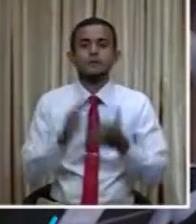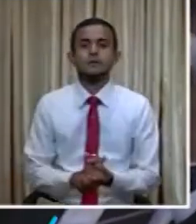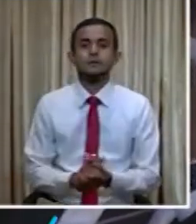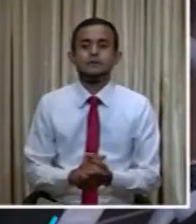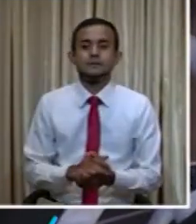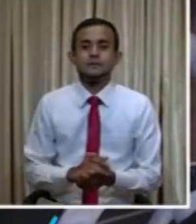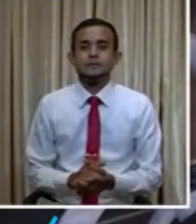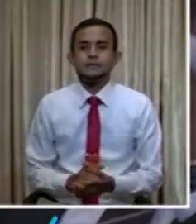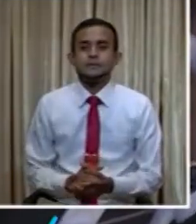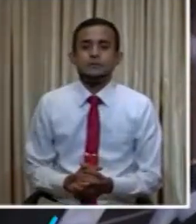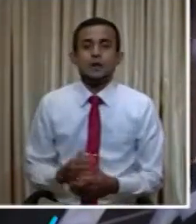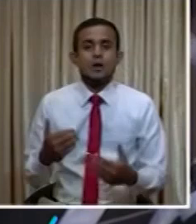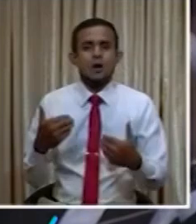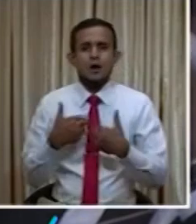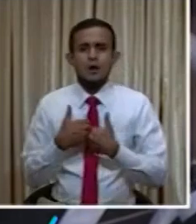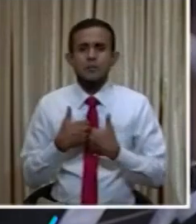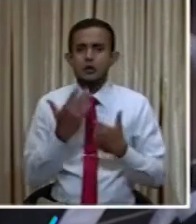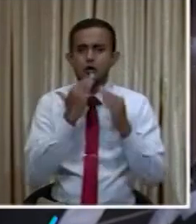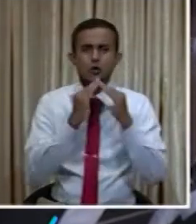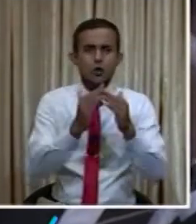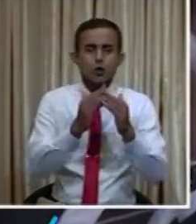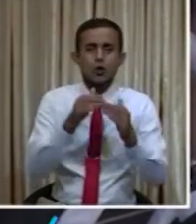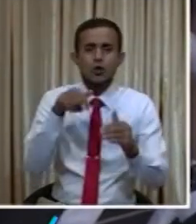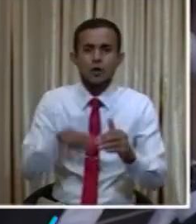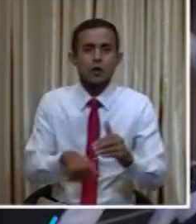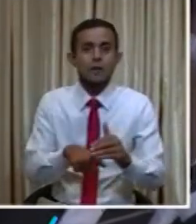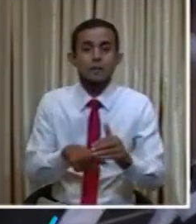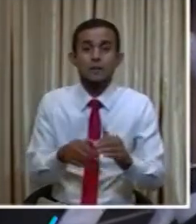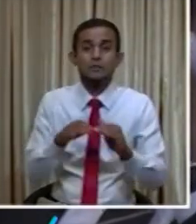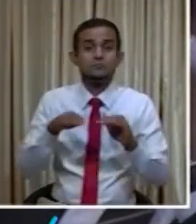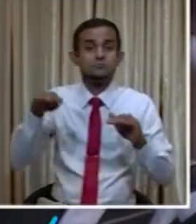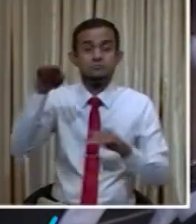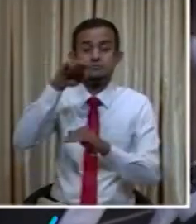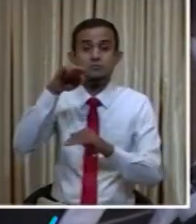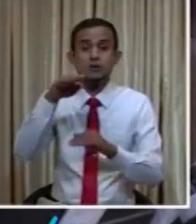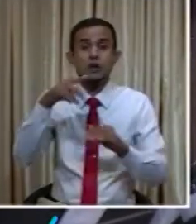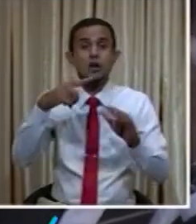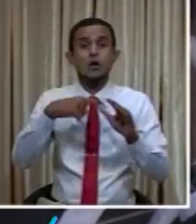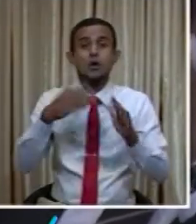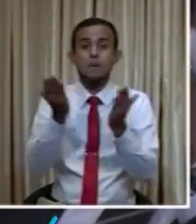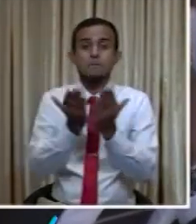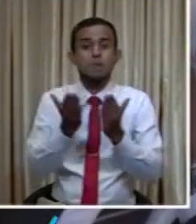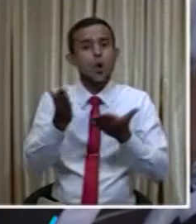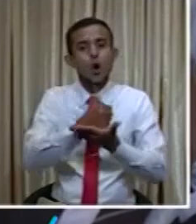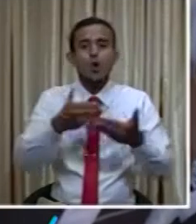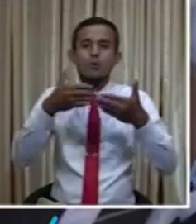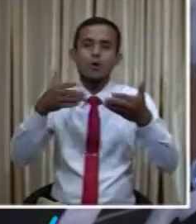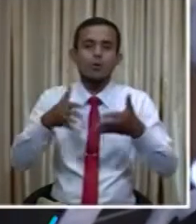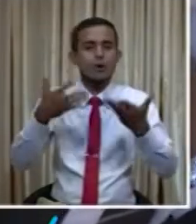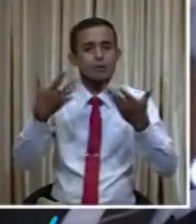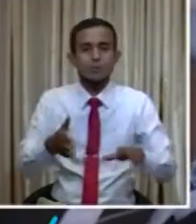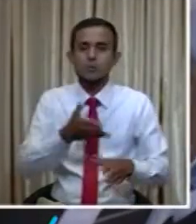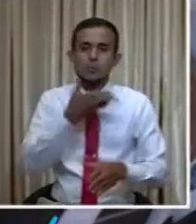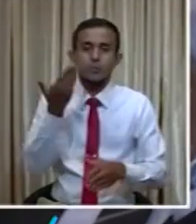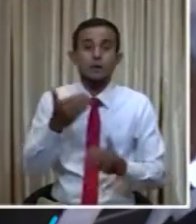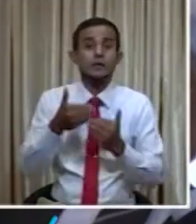නිසා අපිට පාසල් අද ඉහළ පළ ඉහළ පන්ති සියල්ල විවෘත කරන්න පුළුවන්කමට ඇවිල්ලා තියෙනවා.